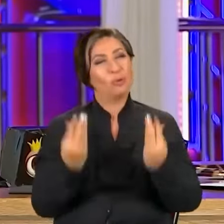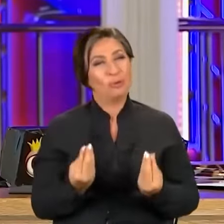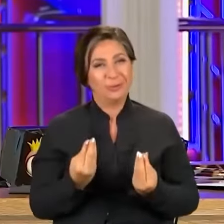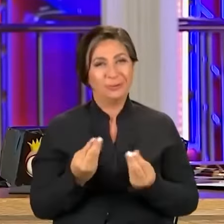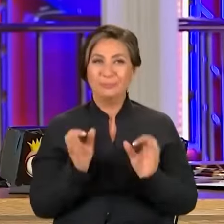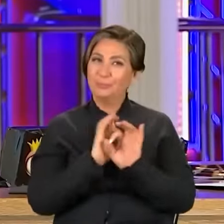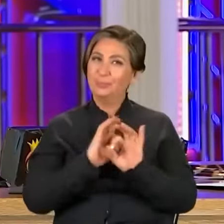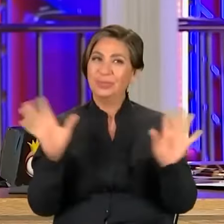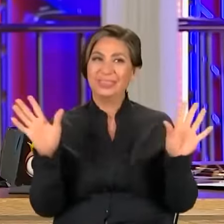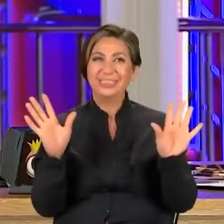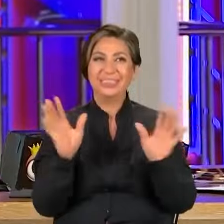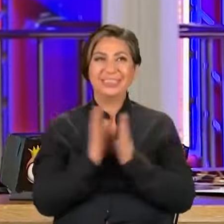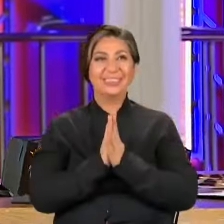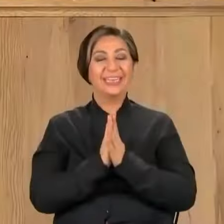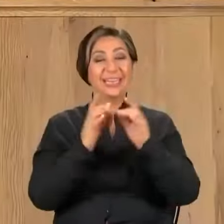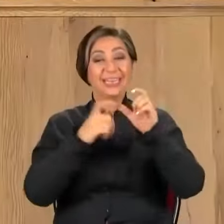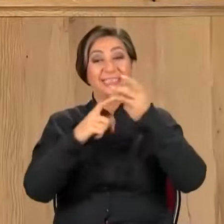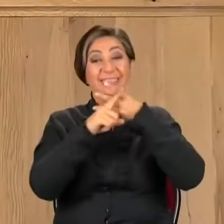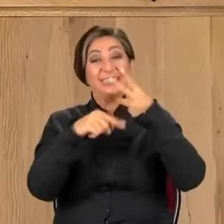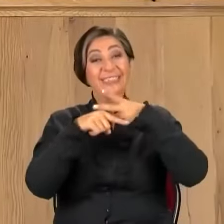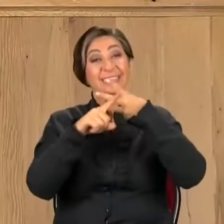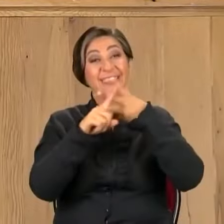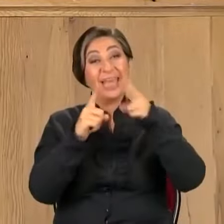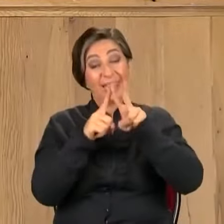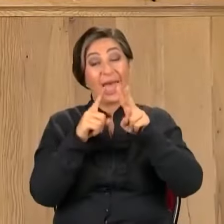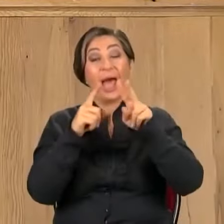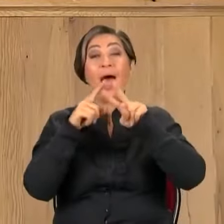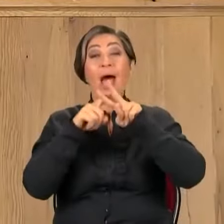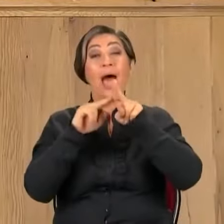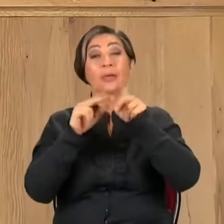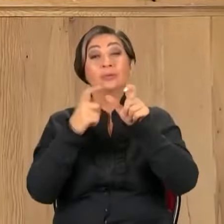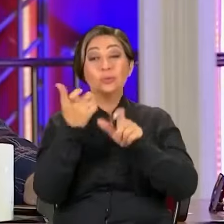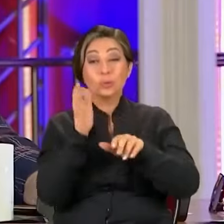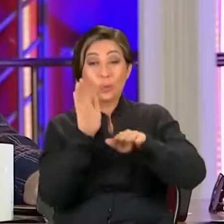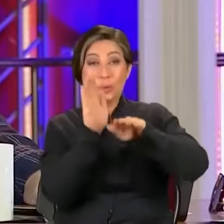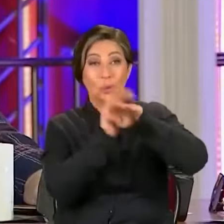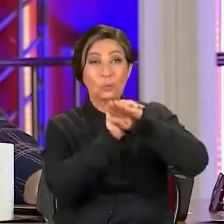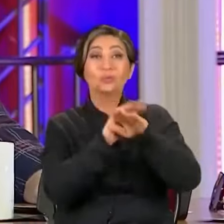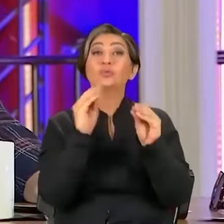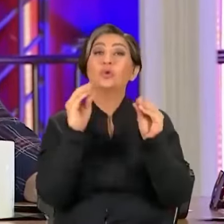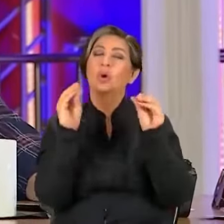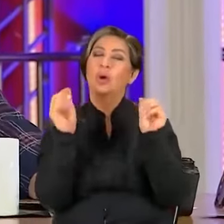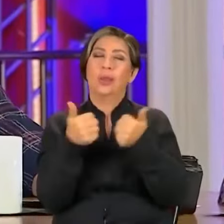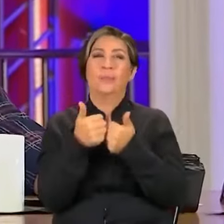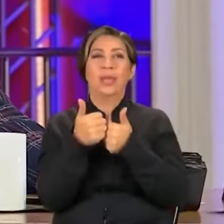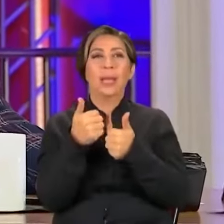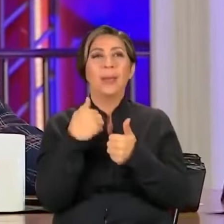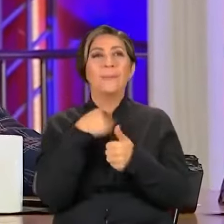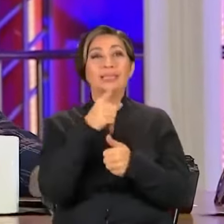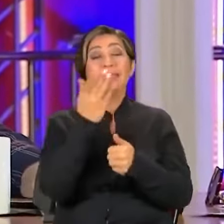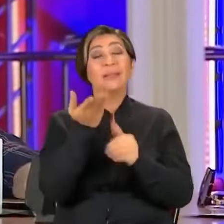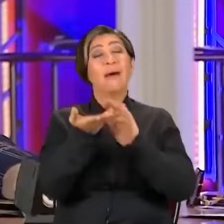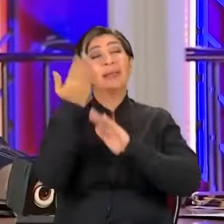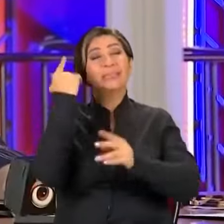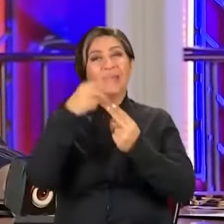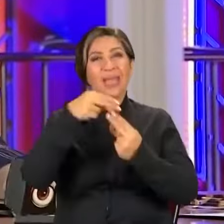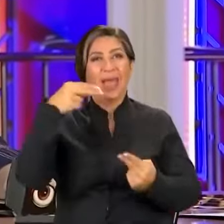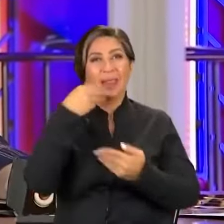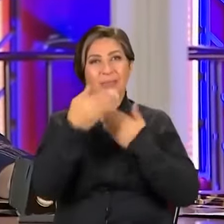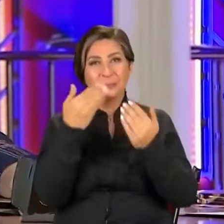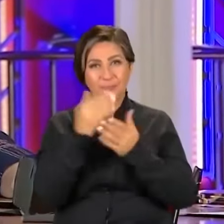Müthiş. Müthiş. Sezen Aksu'nun dokunuşu çok önemli. Ben sana daha eski bir hikaye anlatayım.